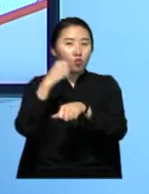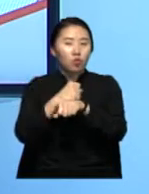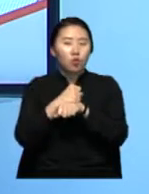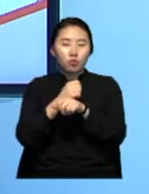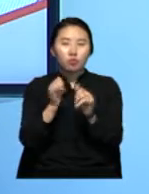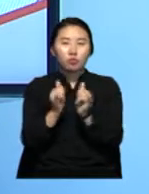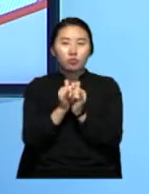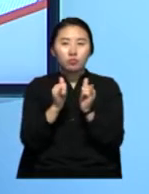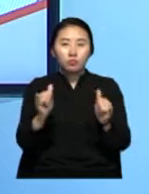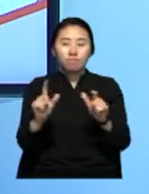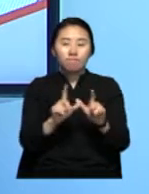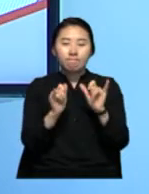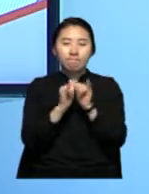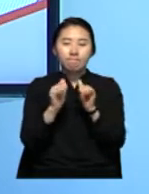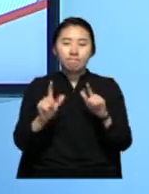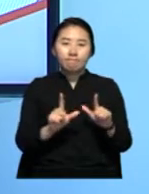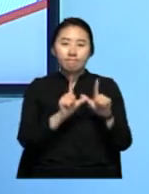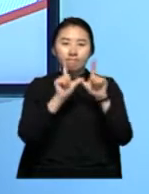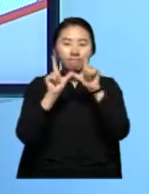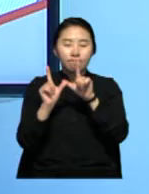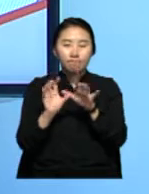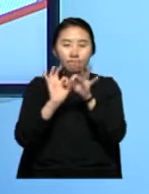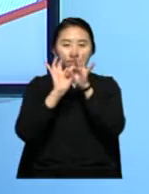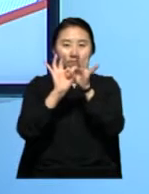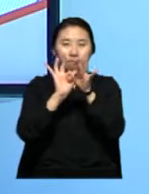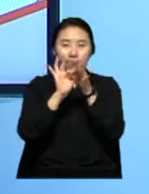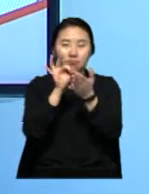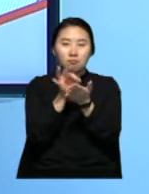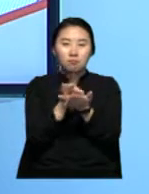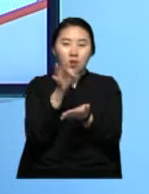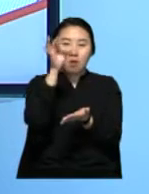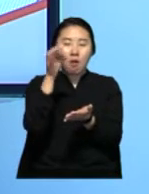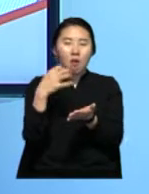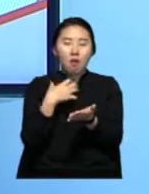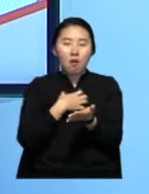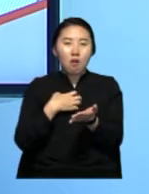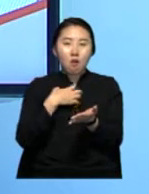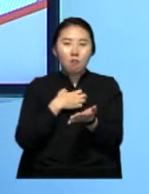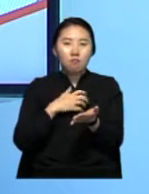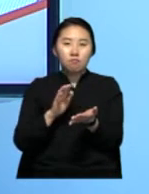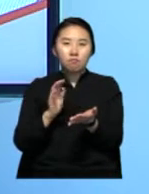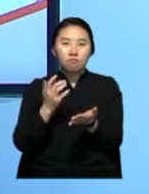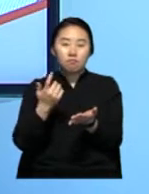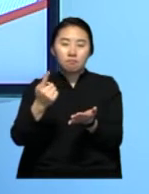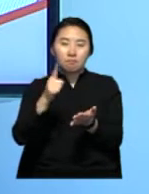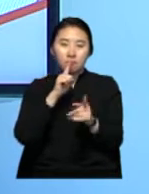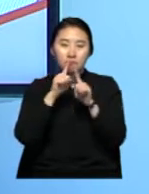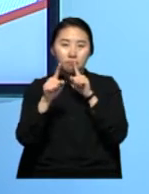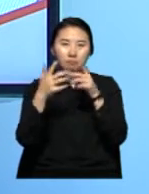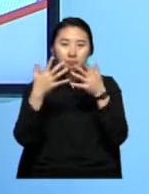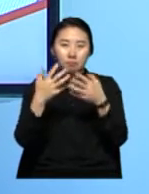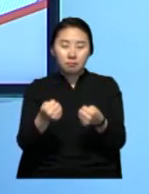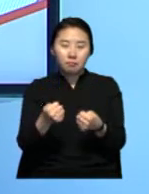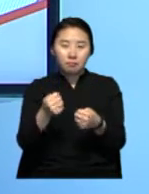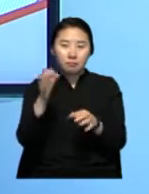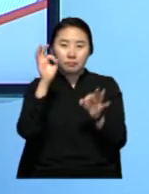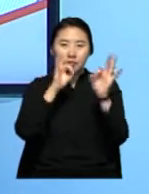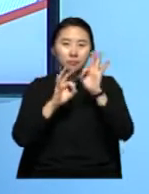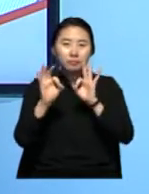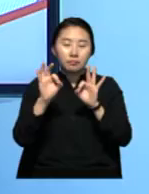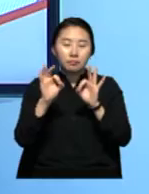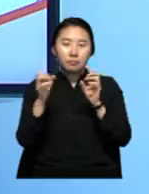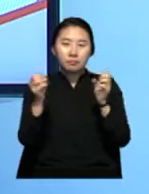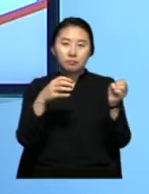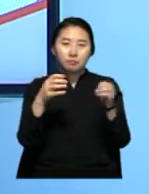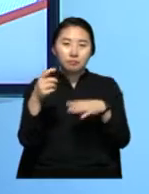조사에서도 시민들은 생활 관련 물가 상승을 올해 경제 부분의 가장 큰 이슈로 뽑았습니다. 먼저 서울의 한 시장을 찾아 시민들의